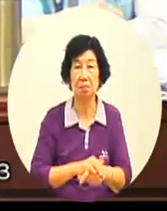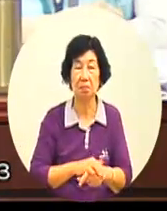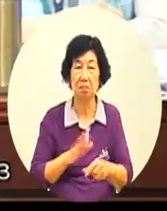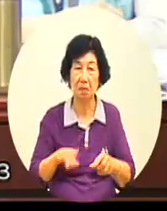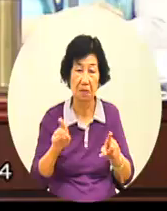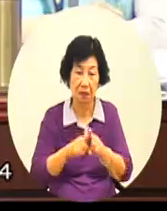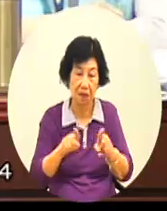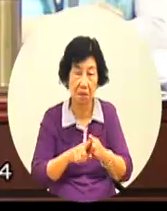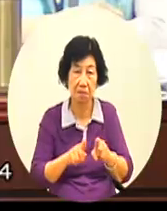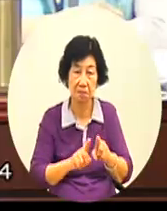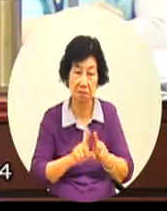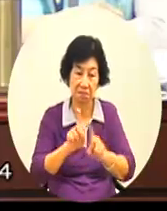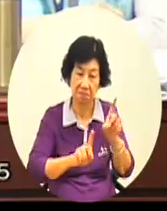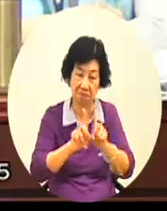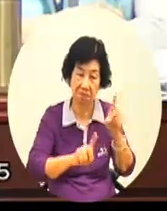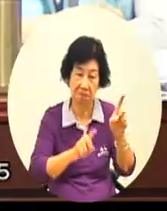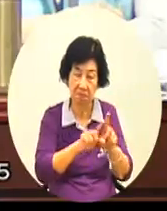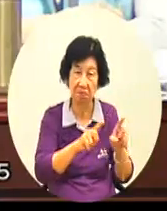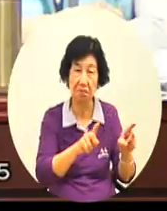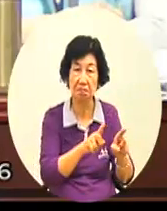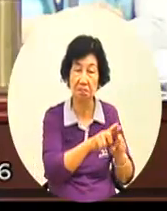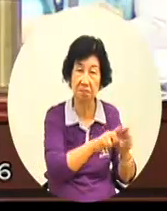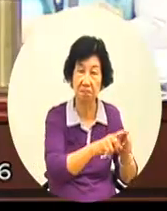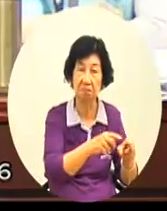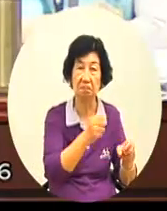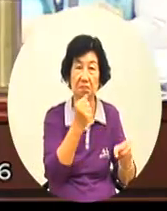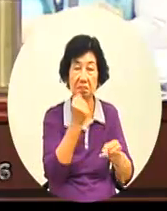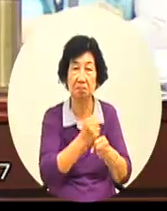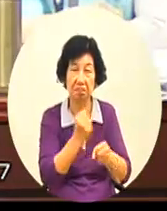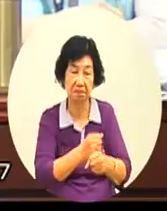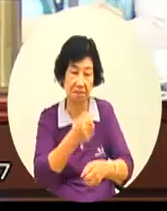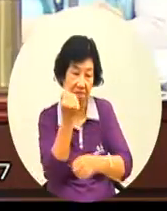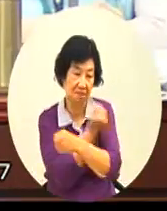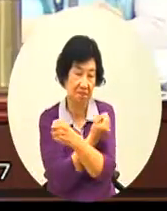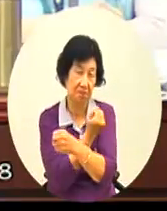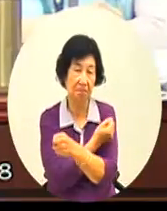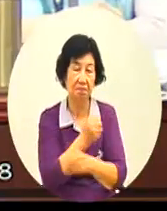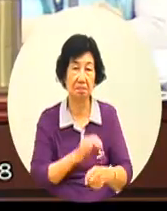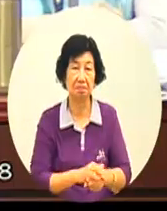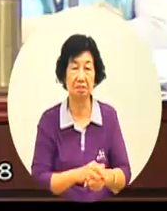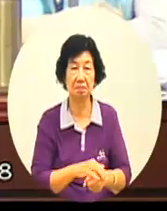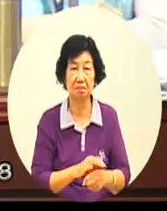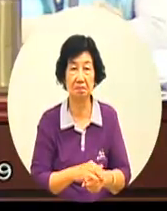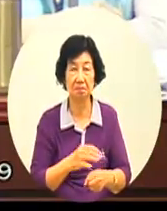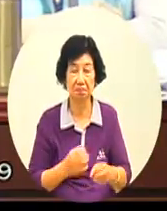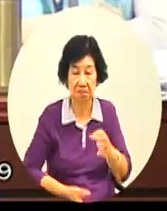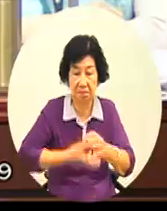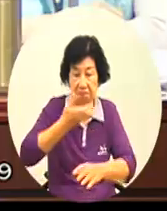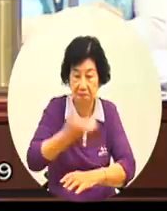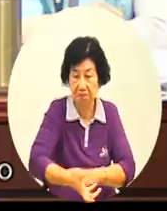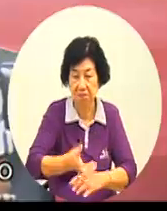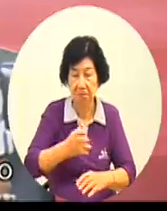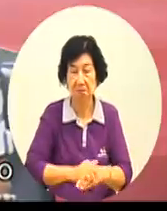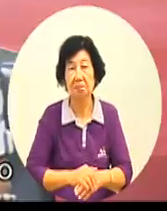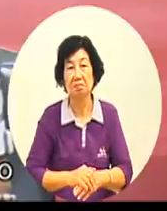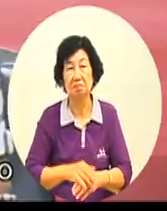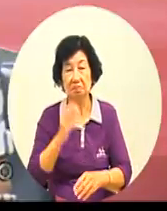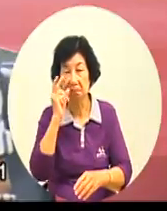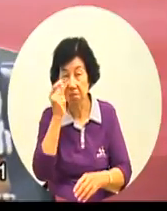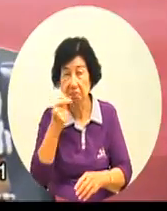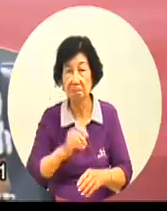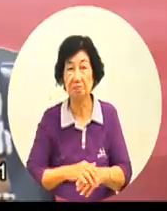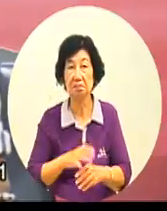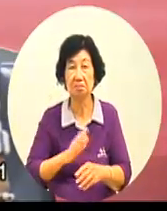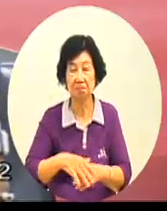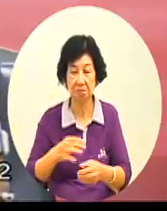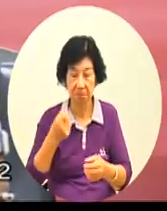力了。那工时长跟薪资低，往往是没有投入这个工作的 这个特殊的对象 一个问题， 是不是这个待遇要好